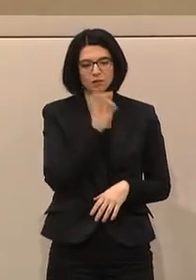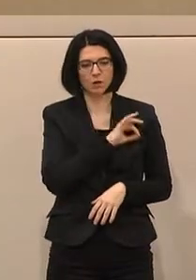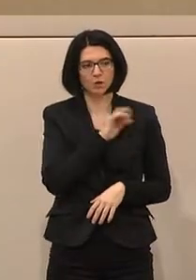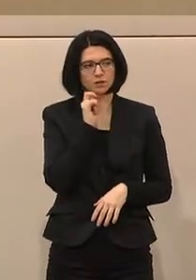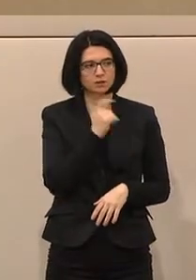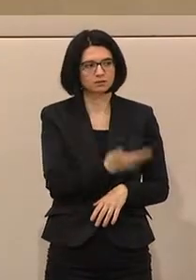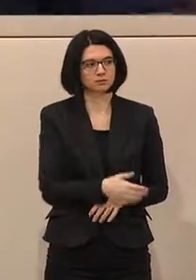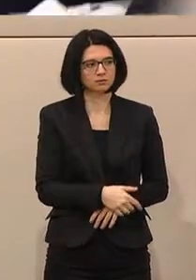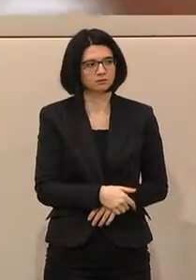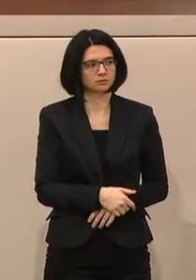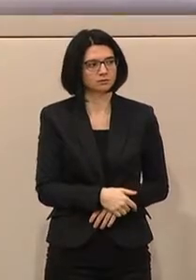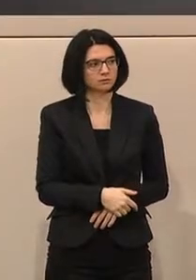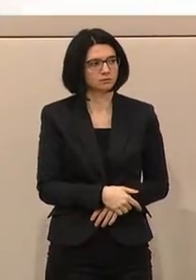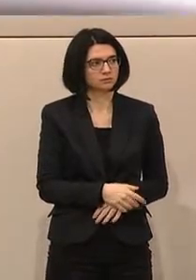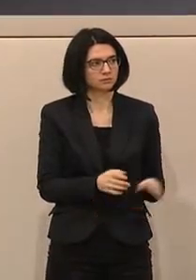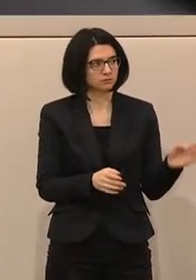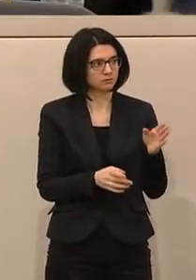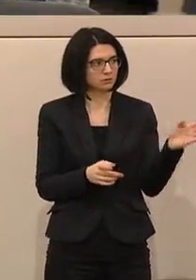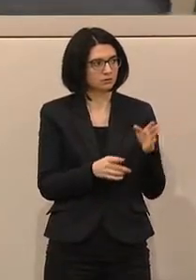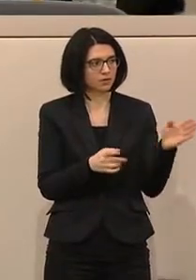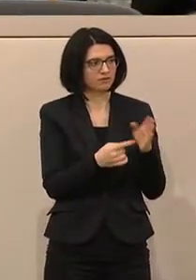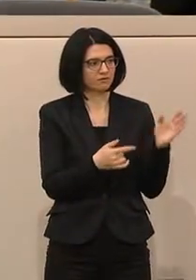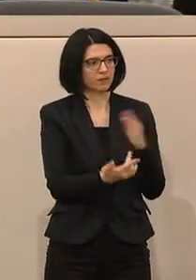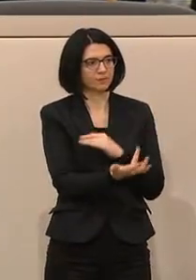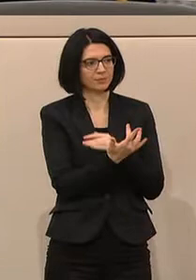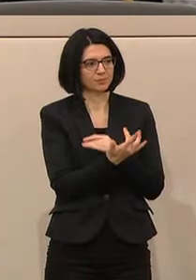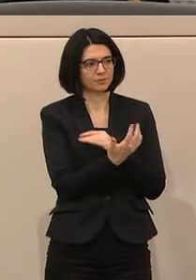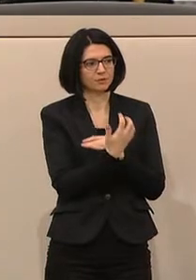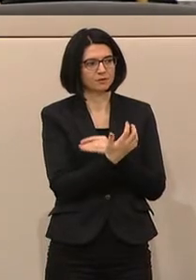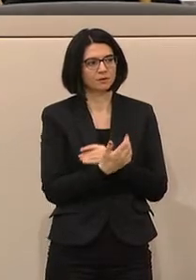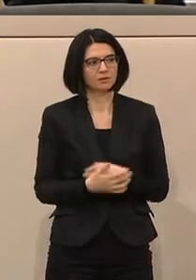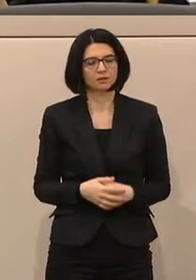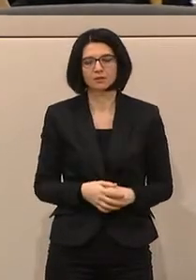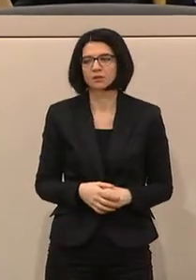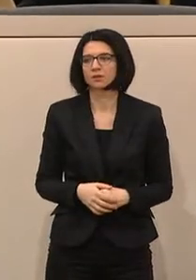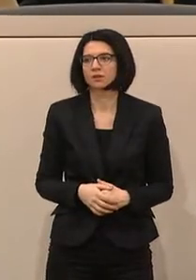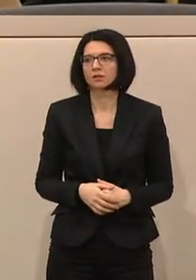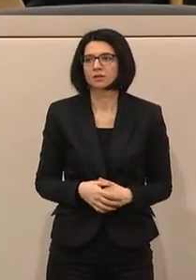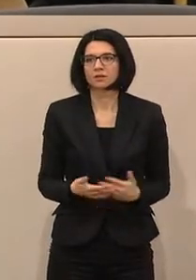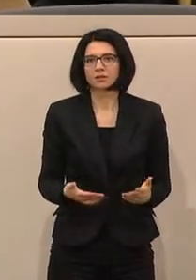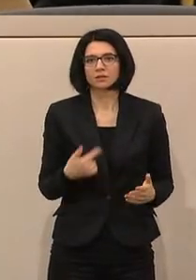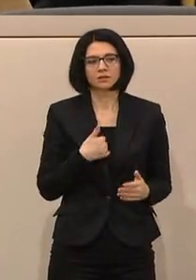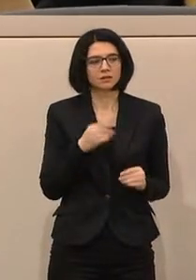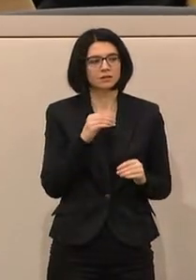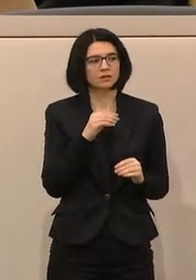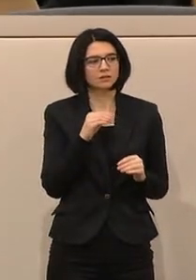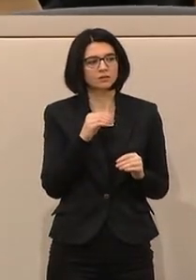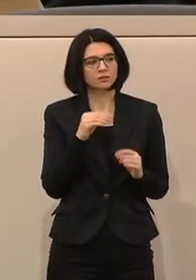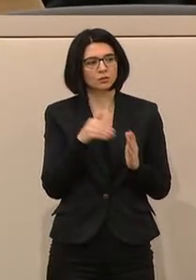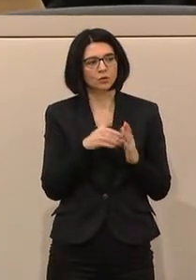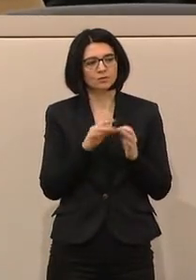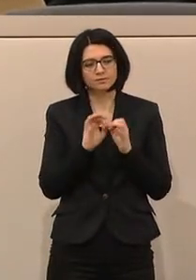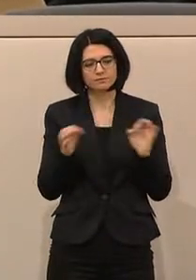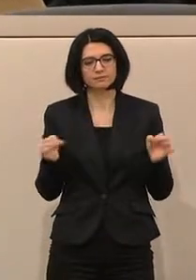Kollegin. Ihre Kollegin hat was dazu gesagt, Sie nicht. Ich habe es anders hingeschaut. Nun in einem Wort.